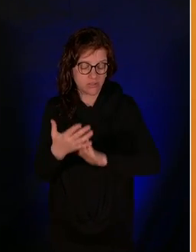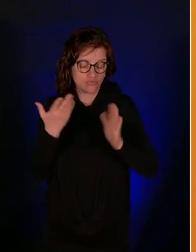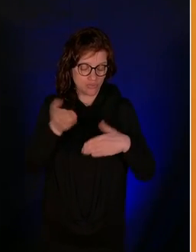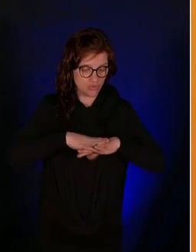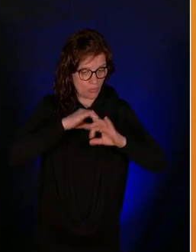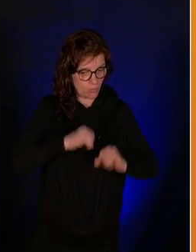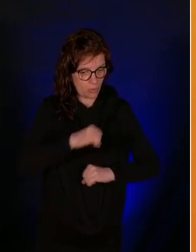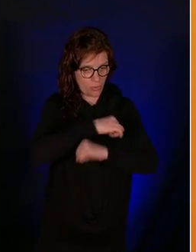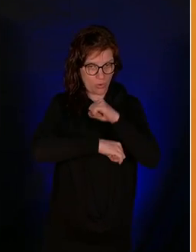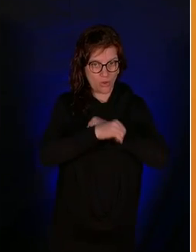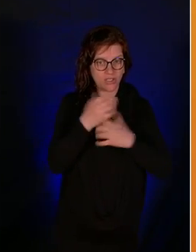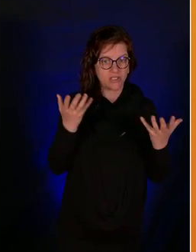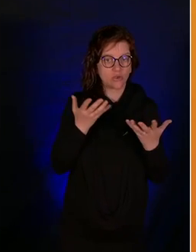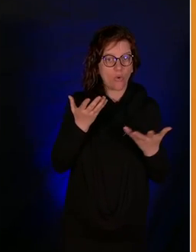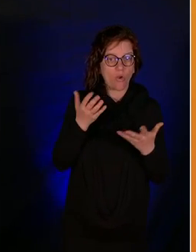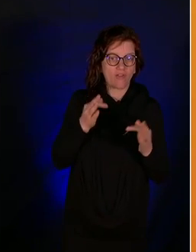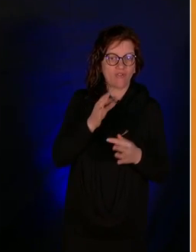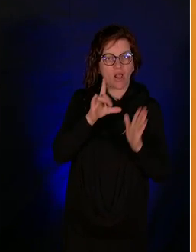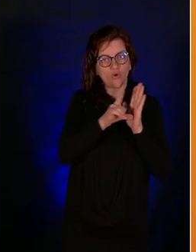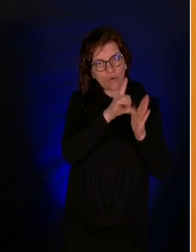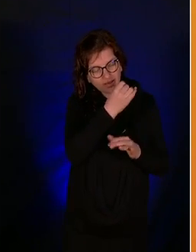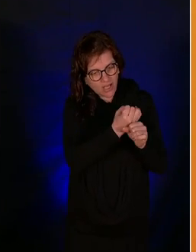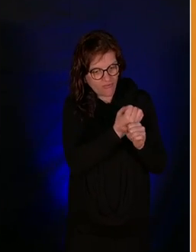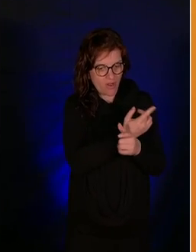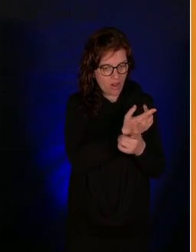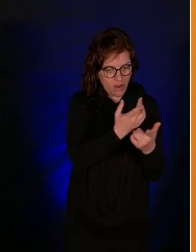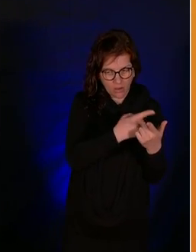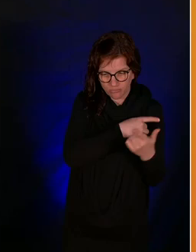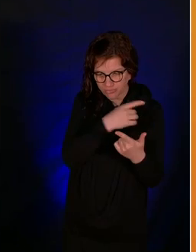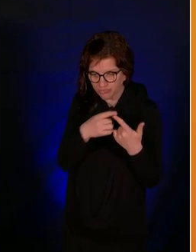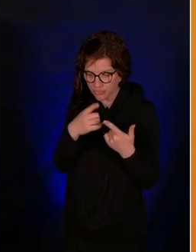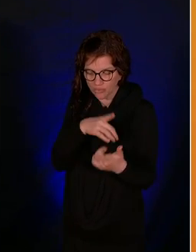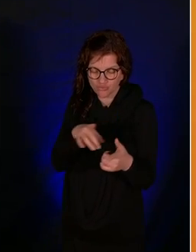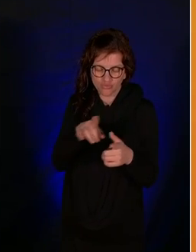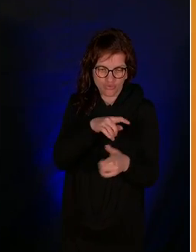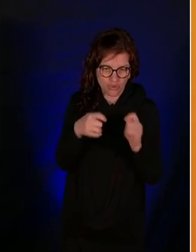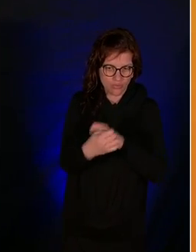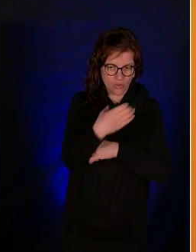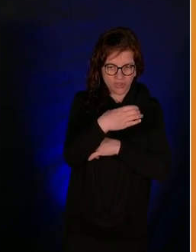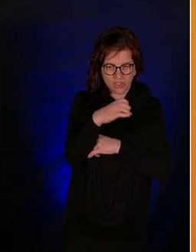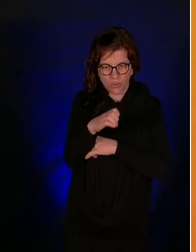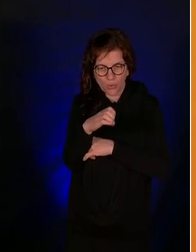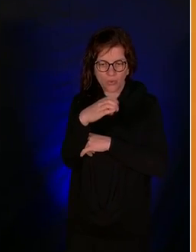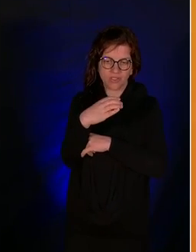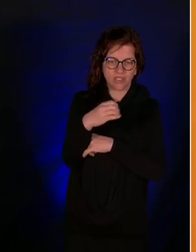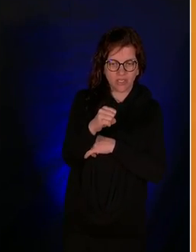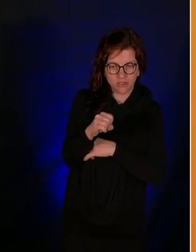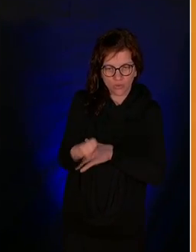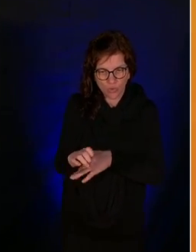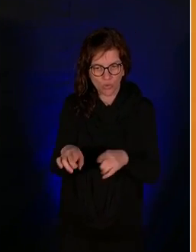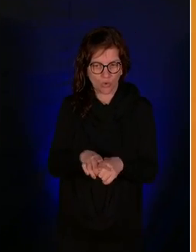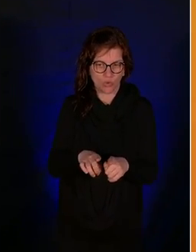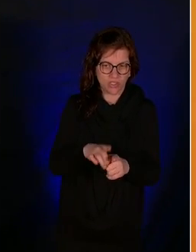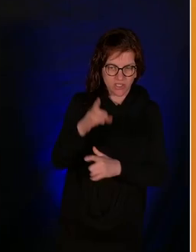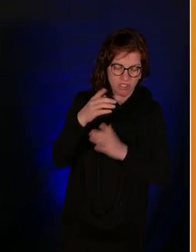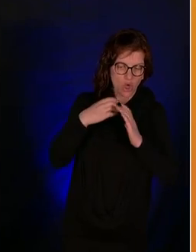mis en place au niveau de la loi travail et le changement entre le CE et les CSE, etc., et la prise en compte de tous